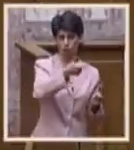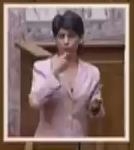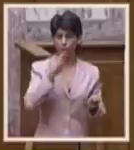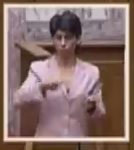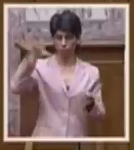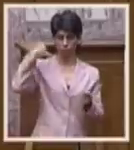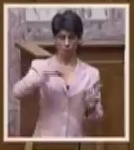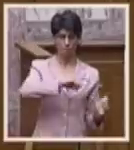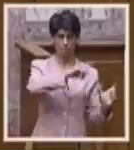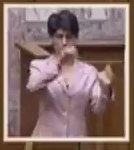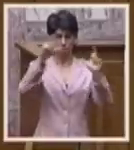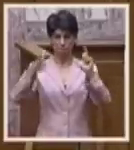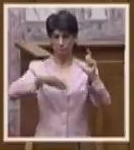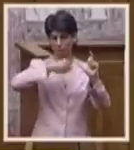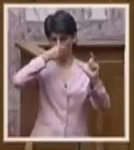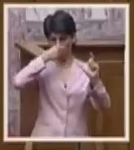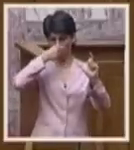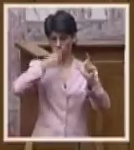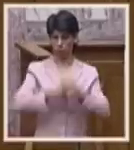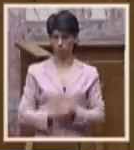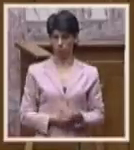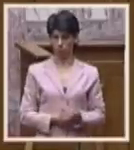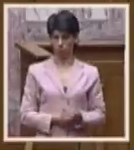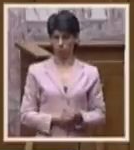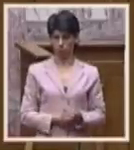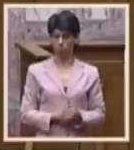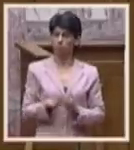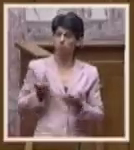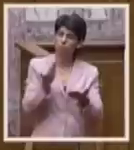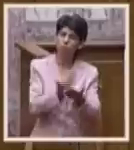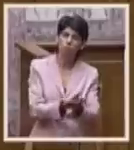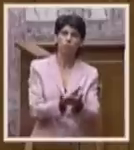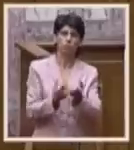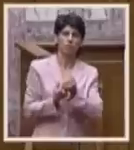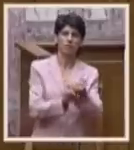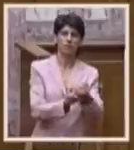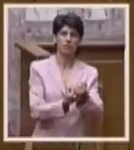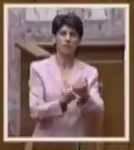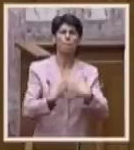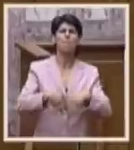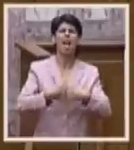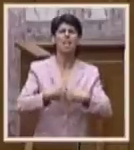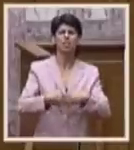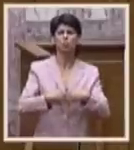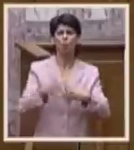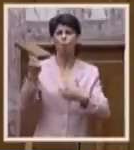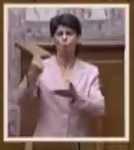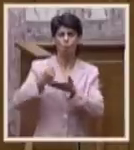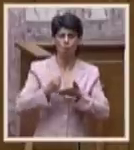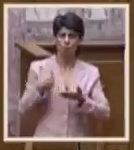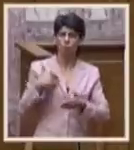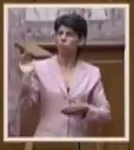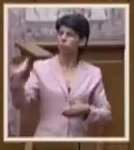Μάιο, πριν ζητήσουμε την στήριξη του μηχανισμού, φώναξα